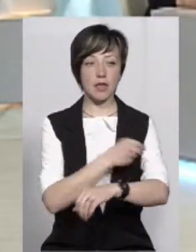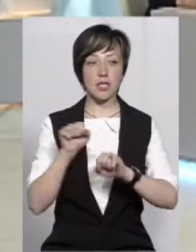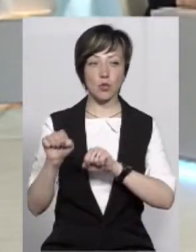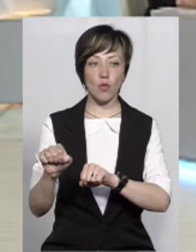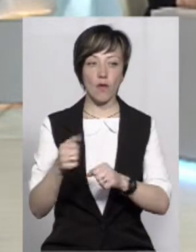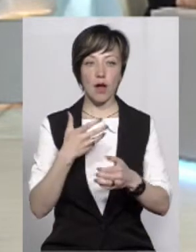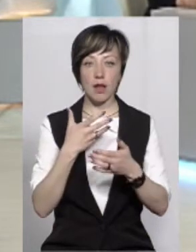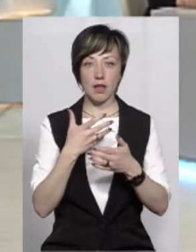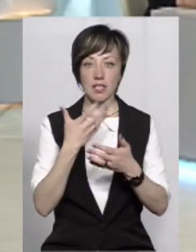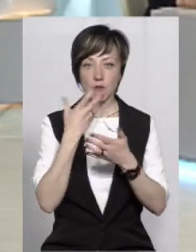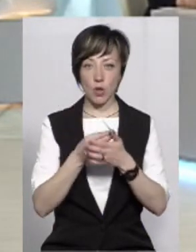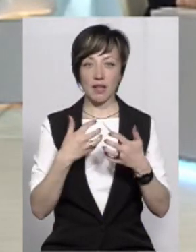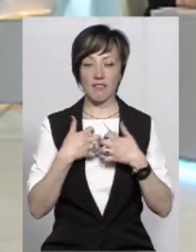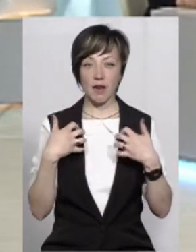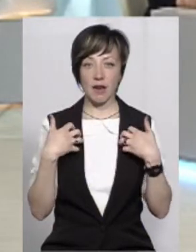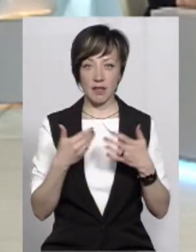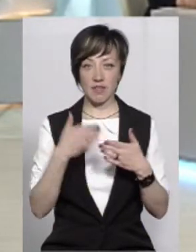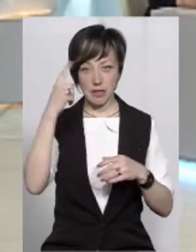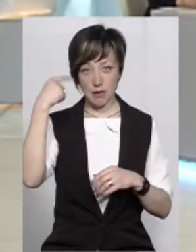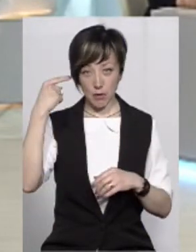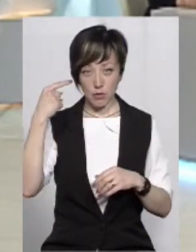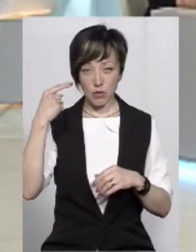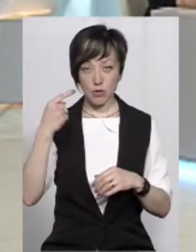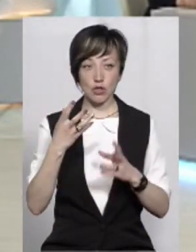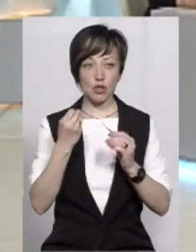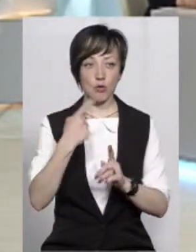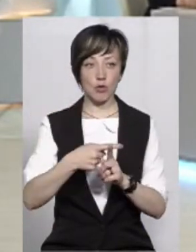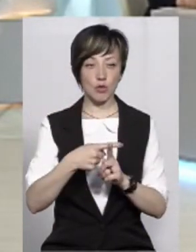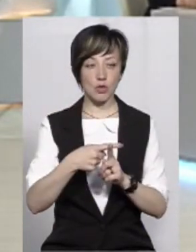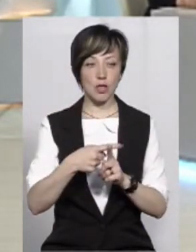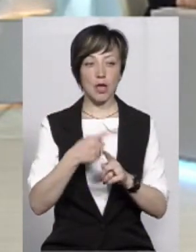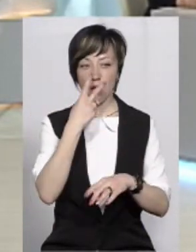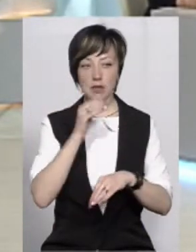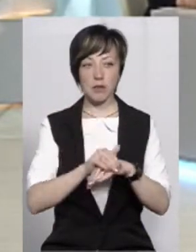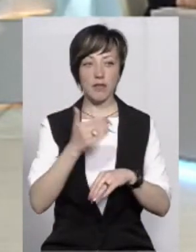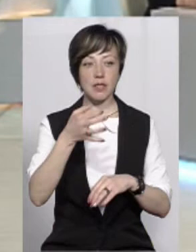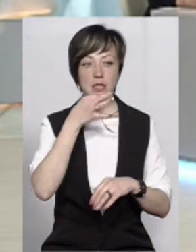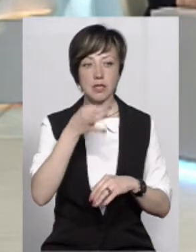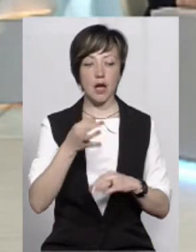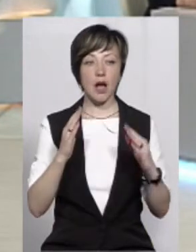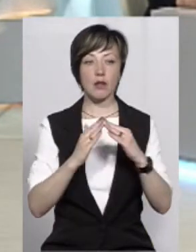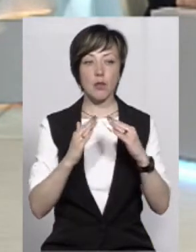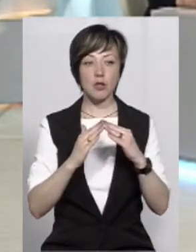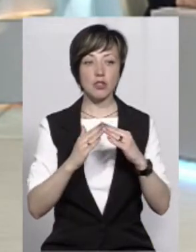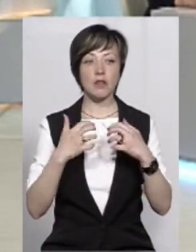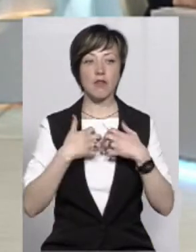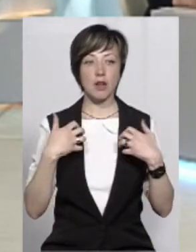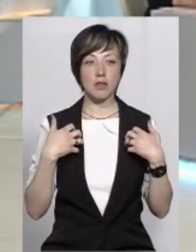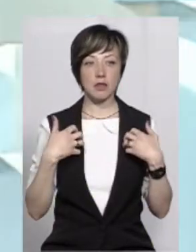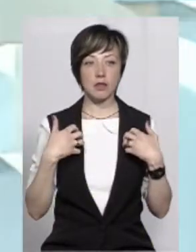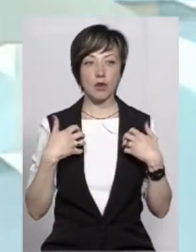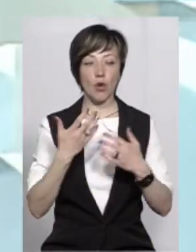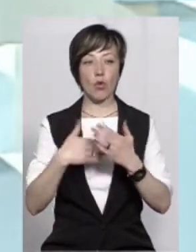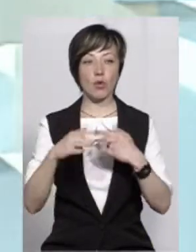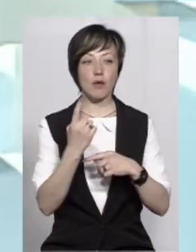вакцинували своїх улюбленців. А от, і ще от, я замітив, як ви сказали, що хатні тварини от